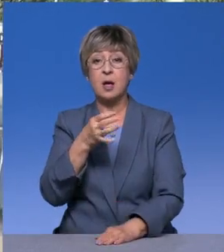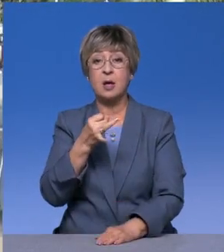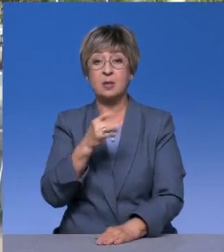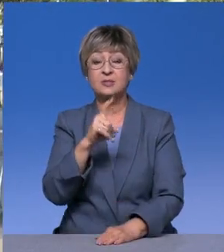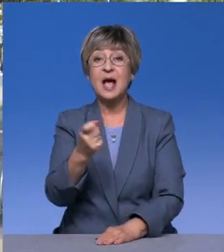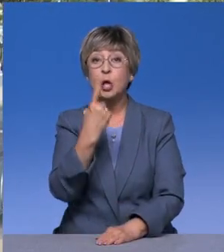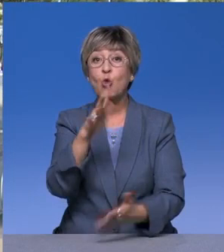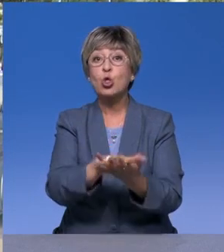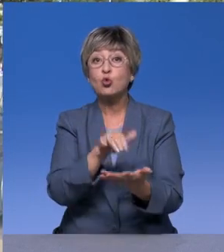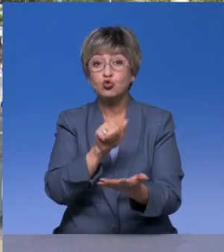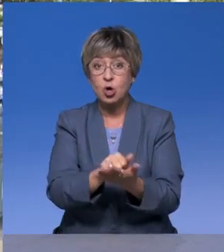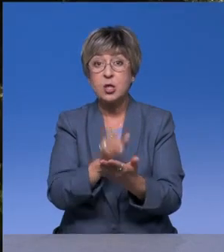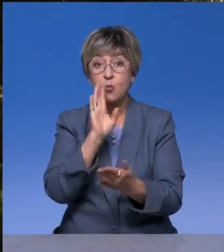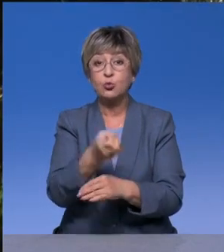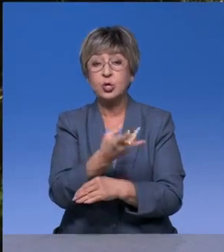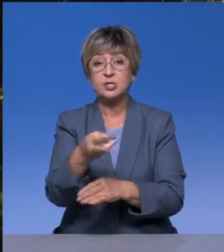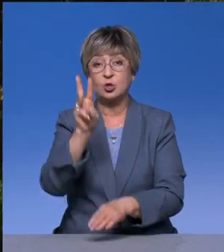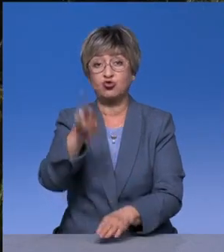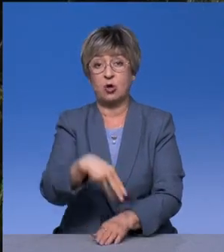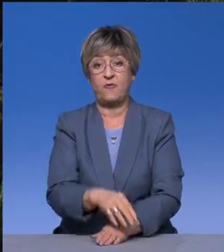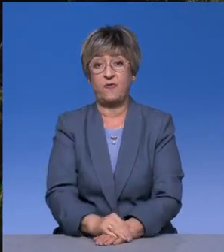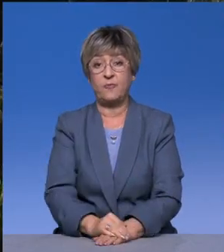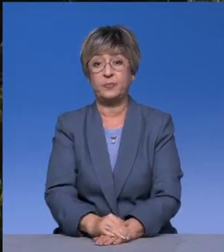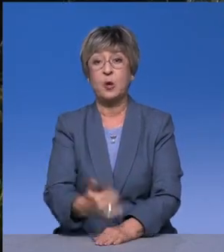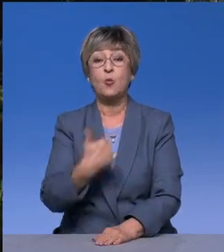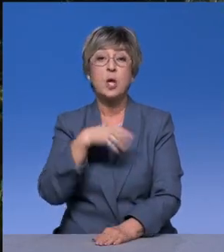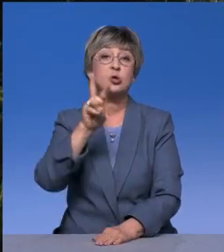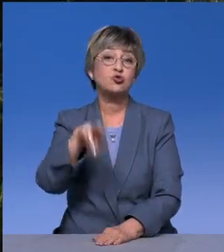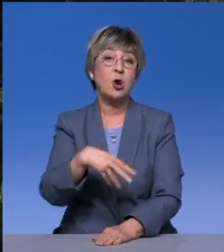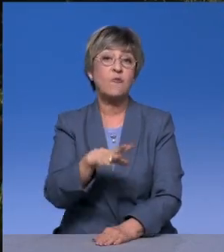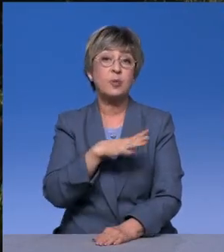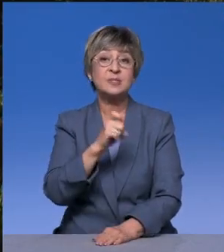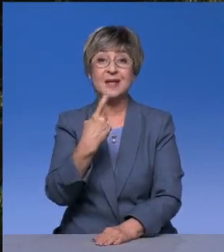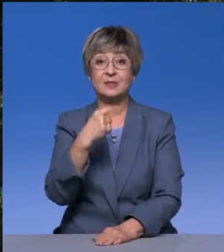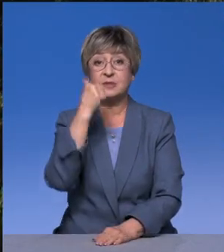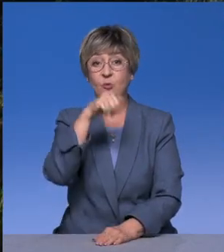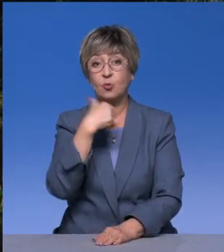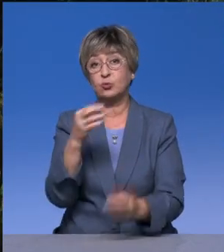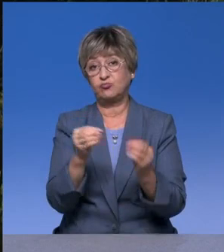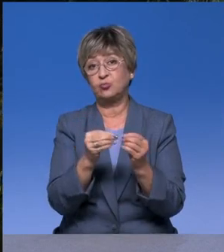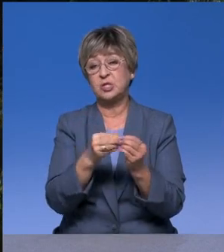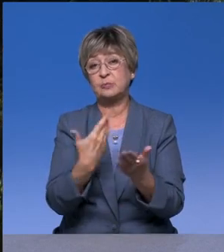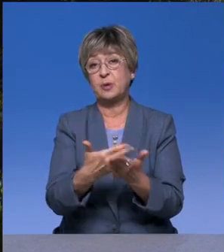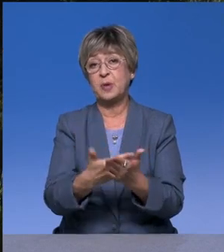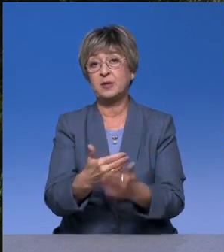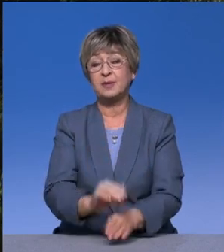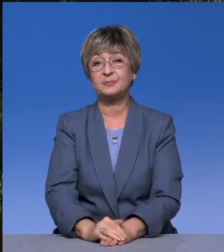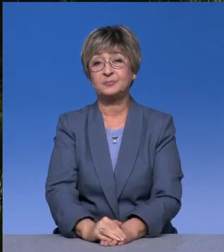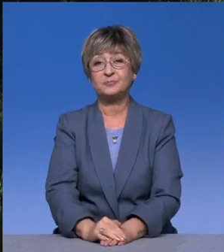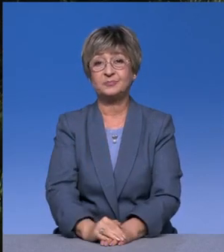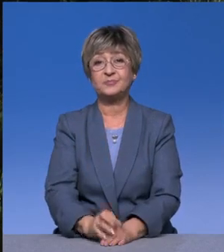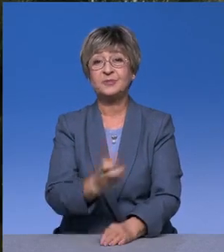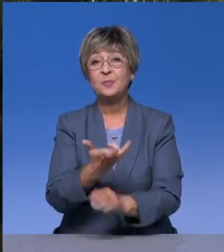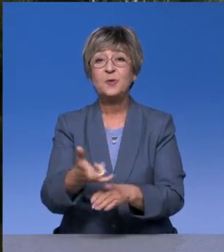одно нарушение несколько штрафов идет. Штрафов у нас было, наверное, за год штук 10 за